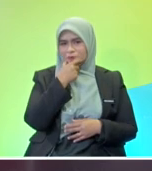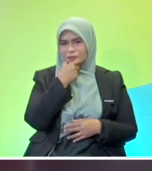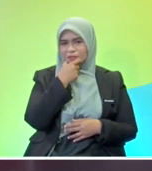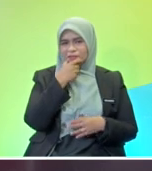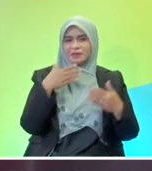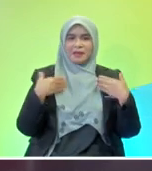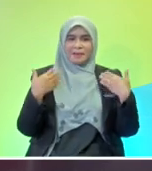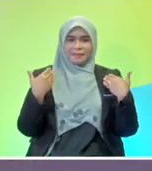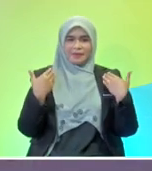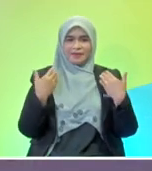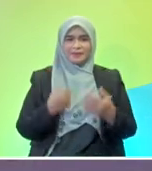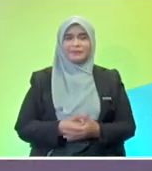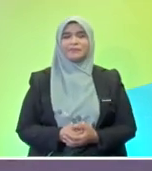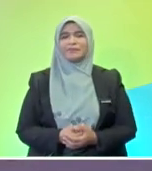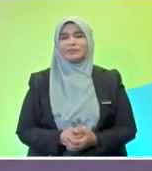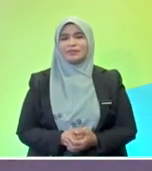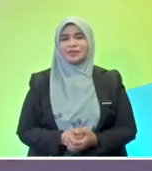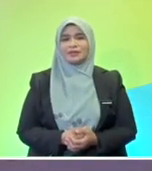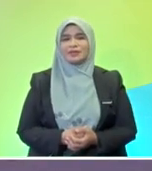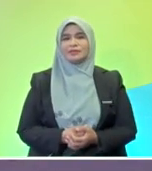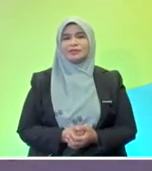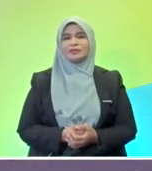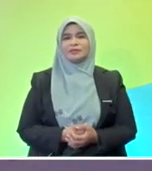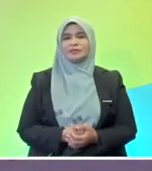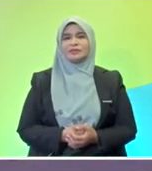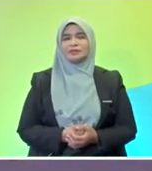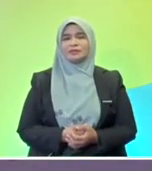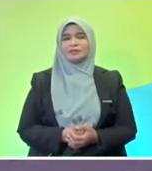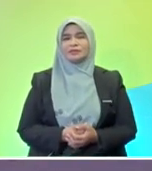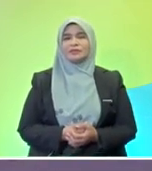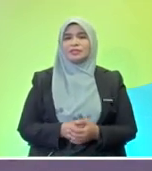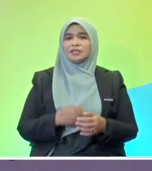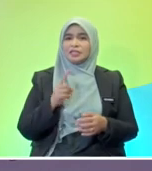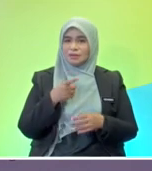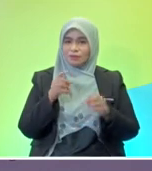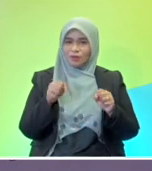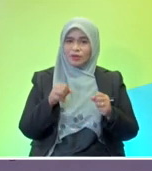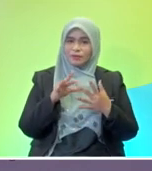cikgu? Bagus soalan Fika. Memanglah kita perlu pilih.